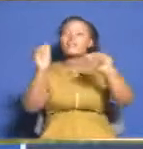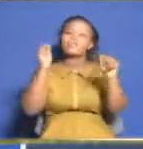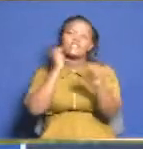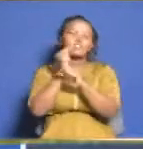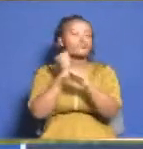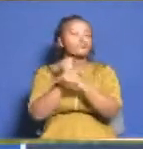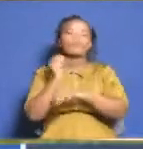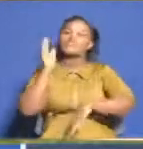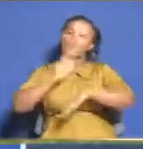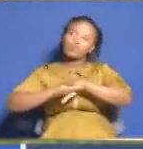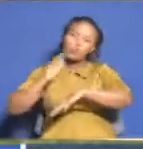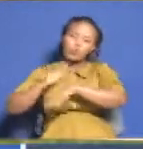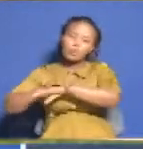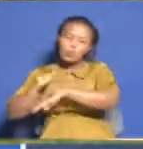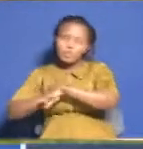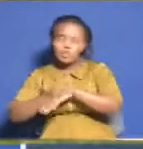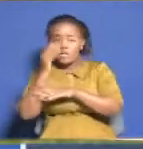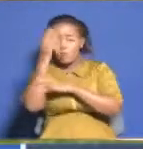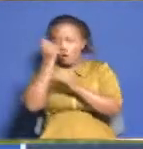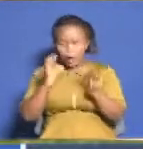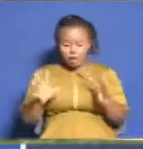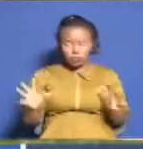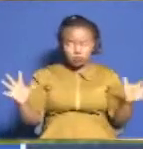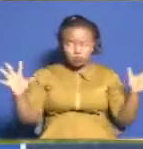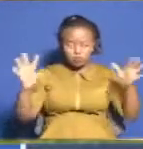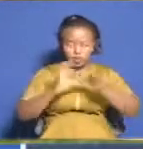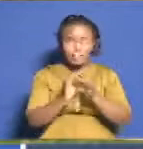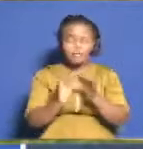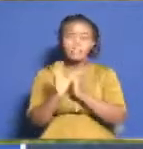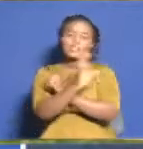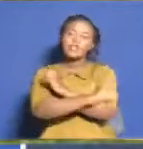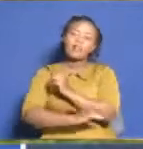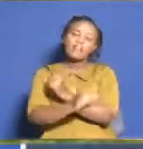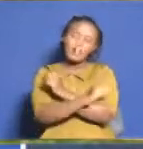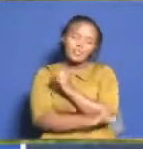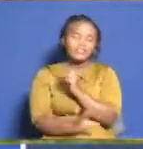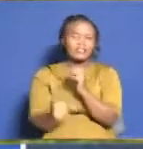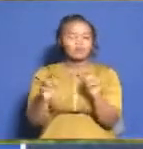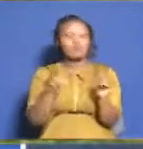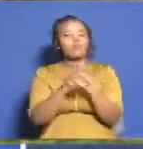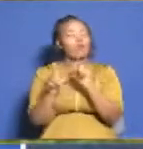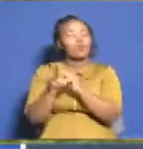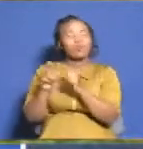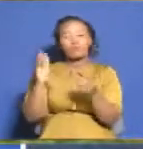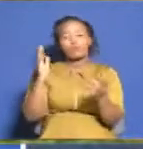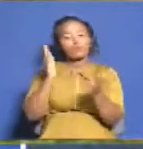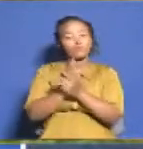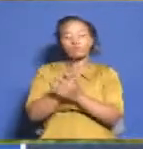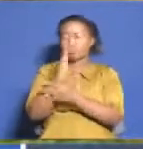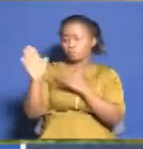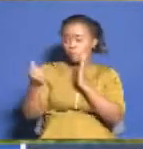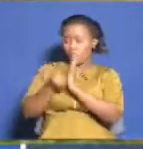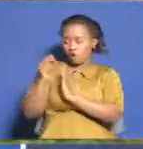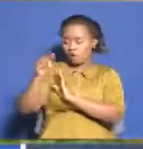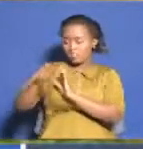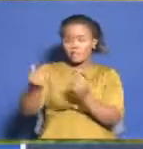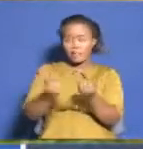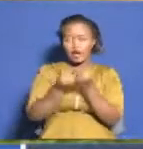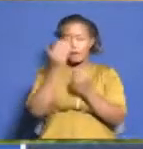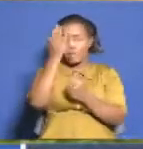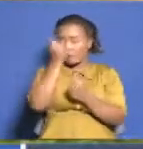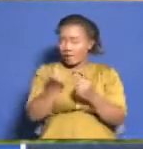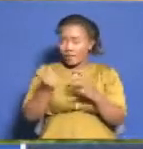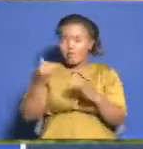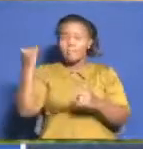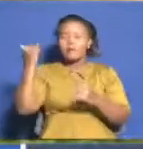is reconciling the country. He is bringing our people together. And all that I know is that finally, with all